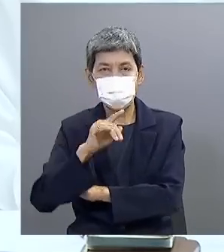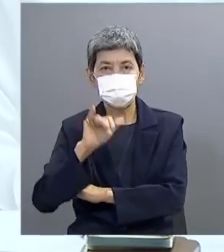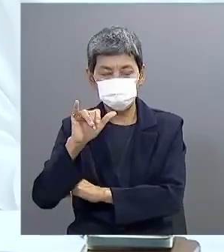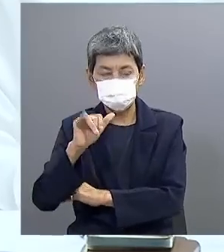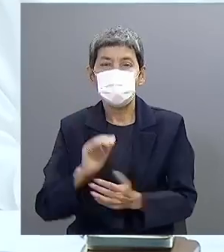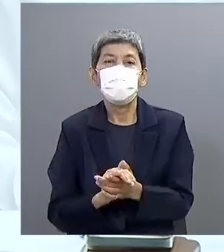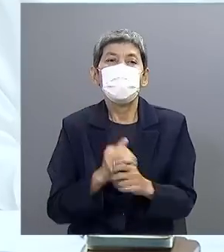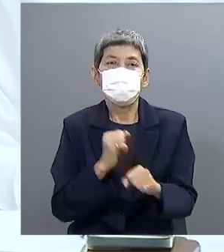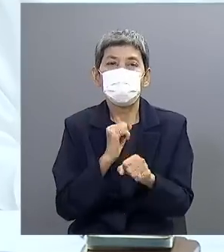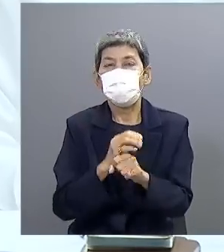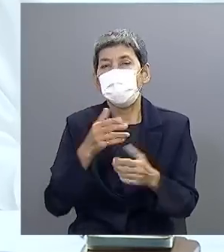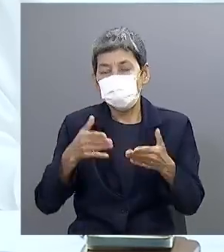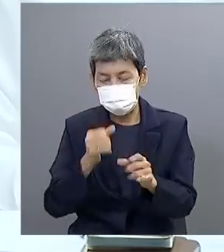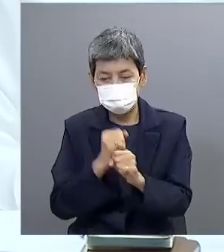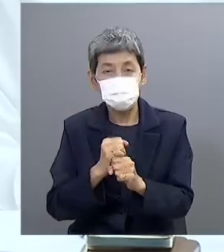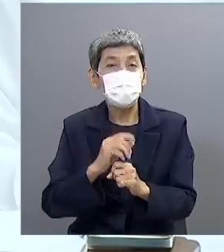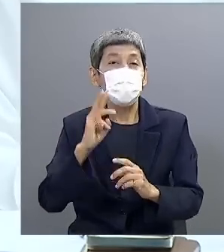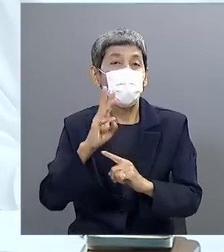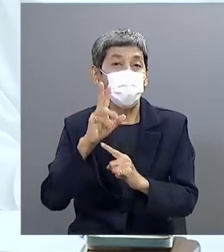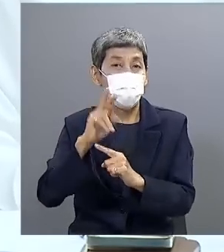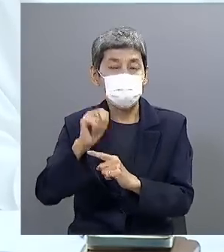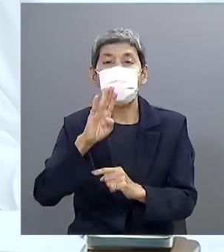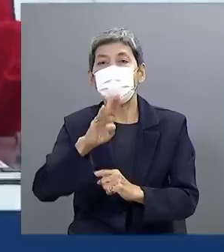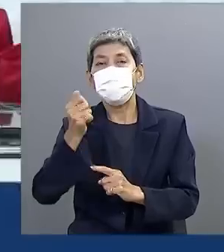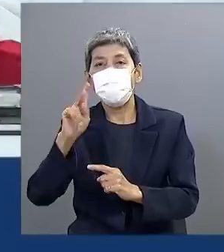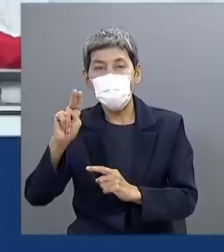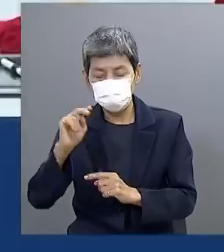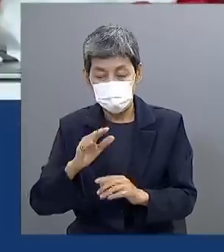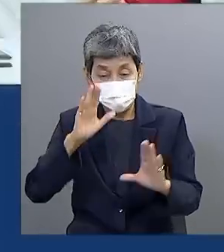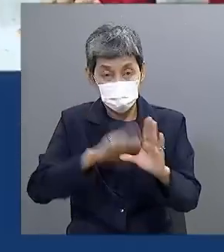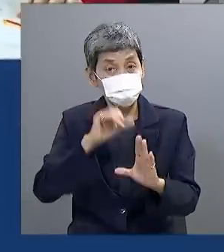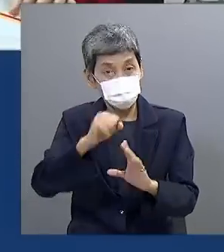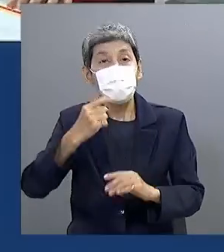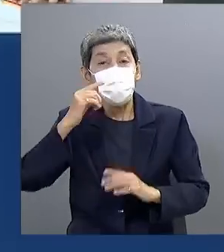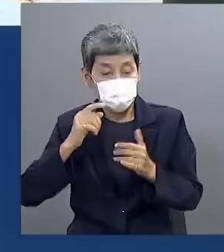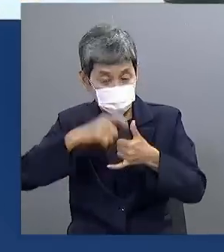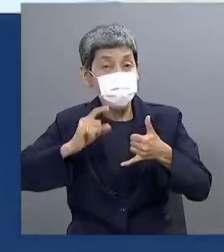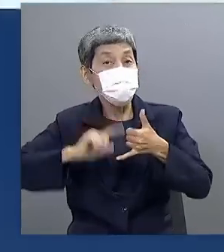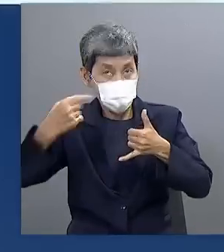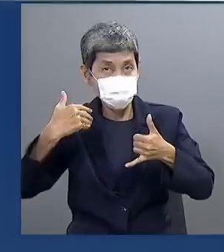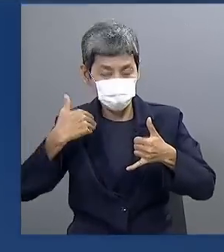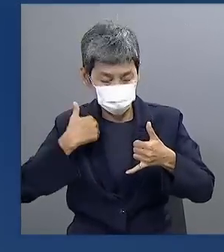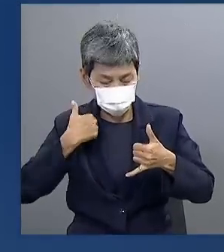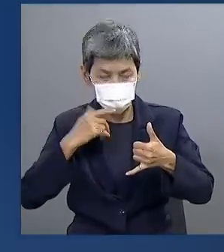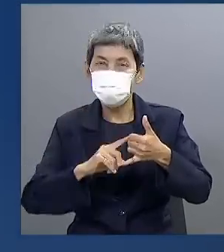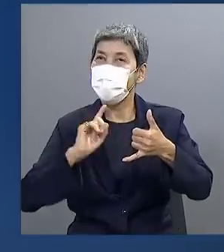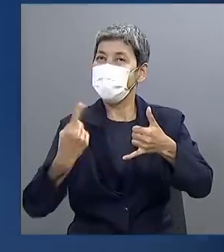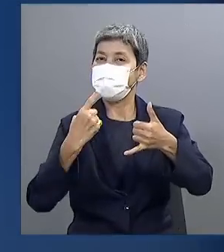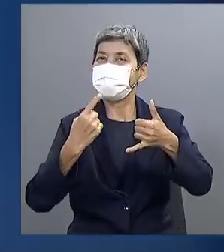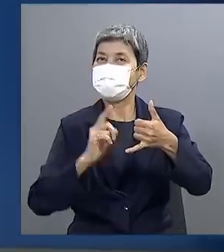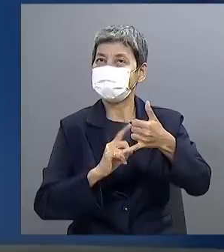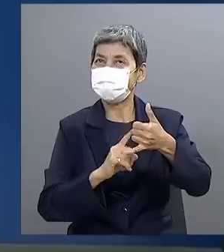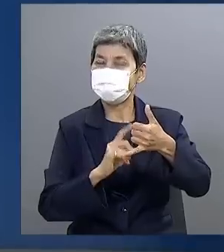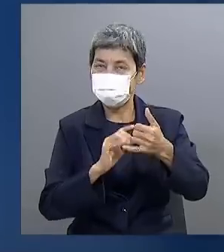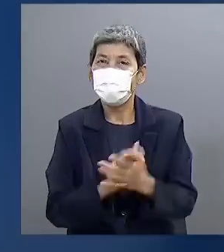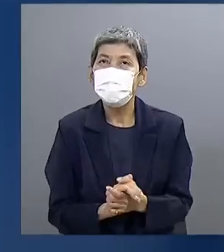าในวันอยู่บำรุงเขตบางบอนค่ะส่วนผู้สมัครส.ส.หน้าใหม่นะคะก็มีเช่นนายสุธนพลสุธนพจน์ค่ะกิต